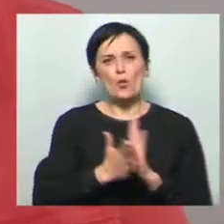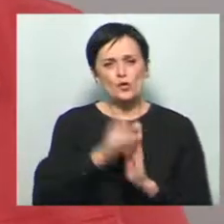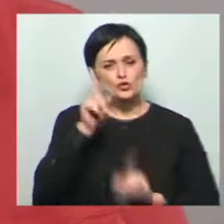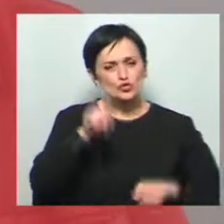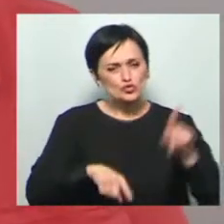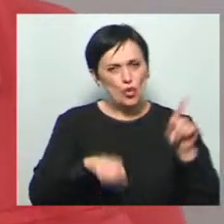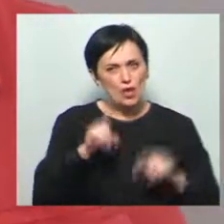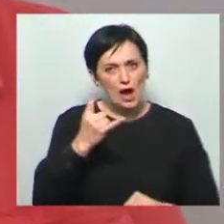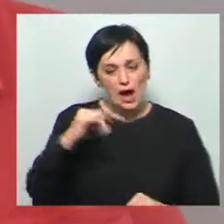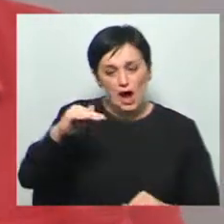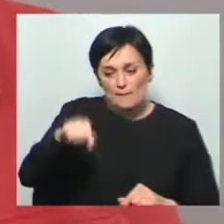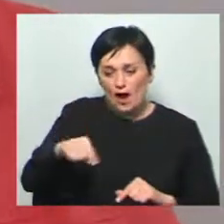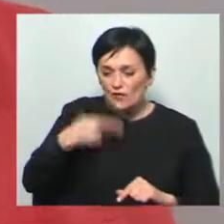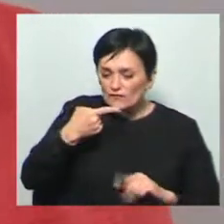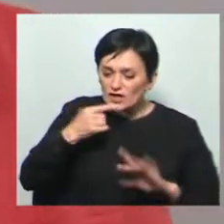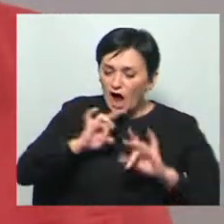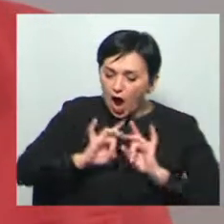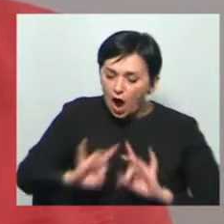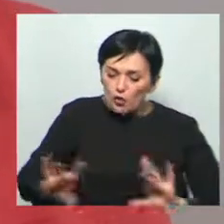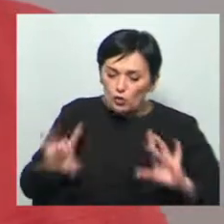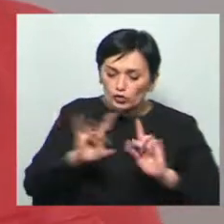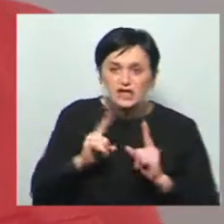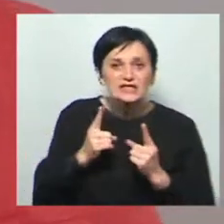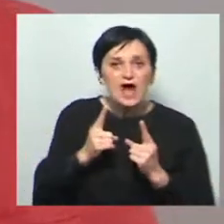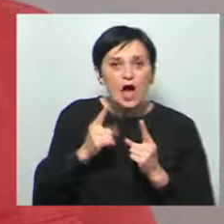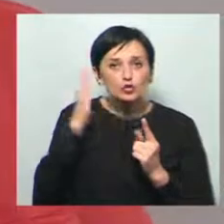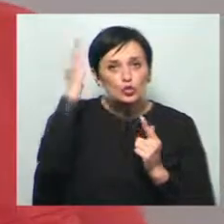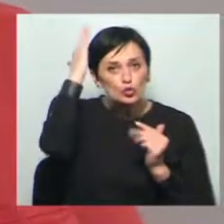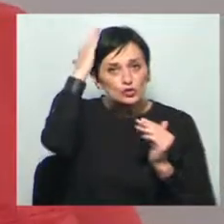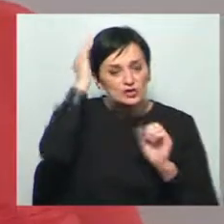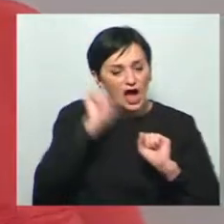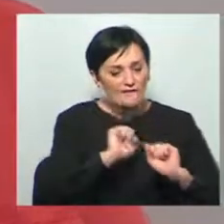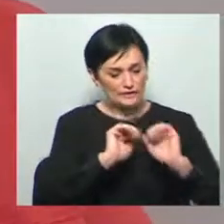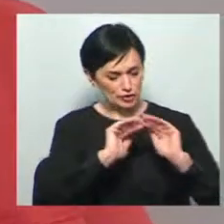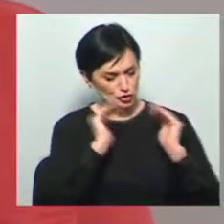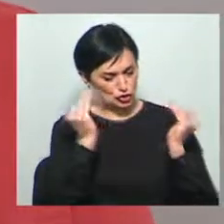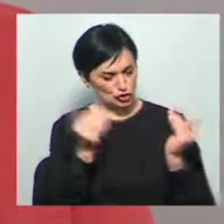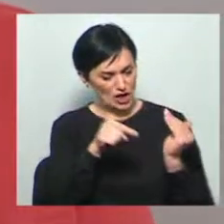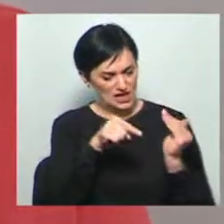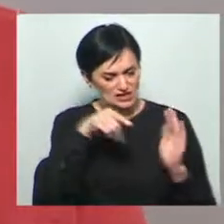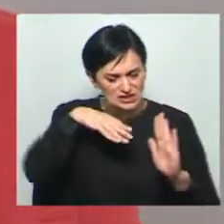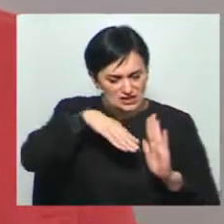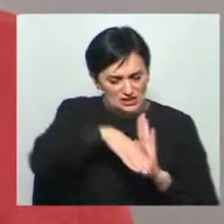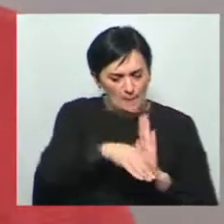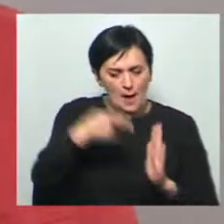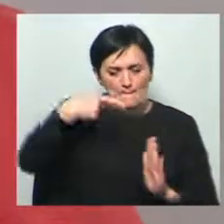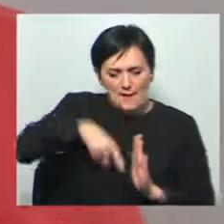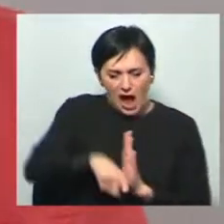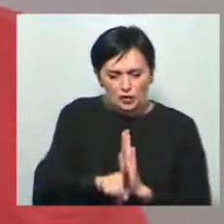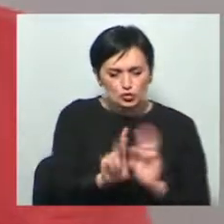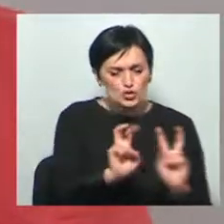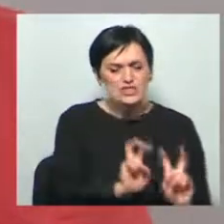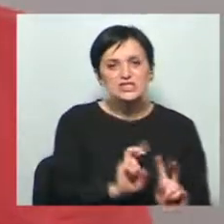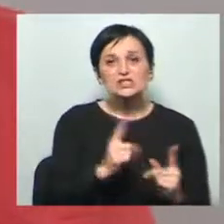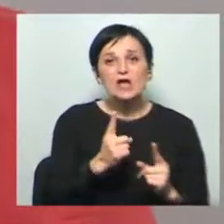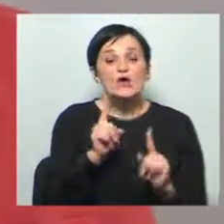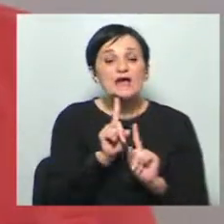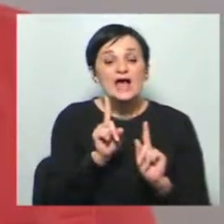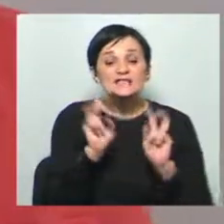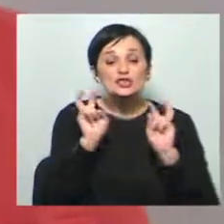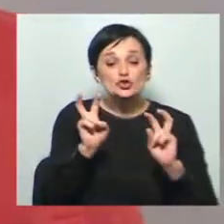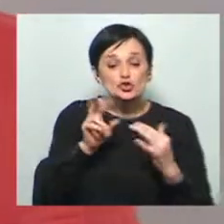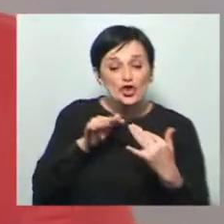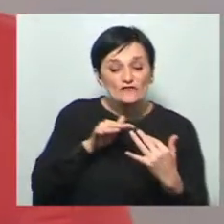ზოგადად ბავშვს აუხსნა, თუ რატო ზის თავშესაფარში, სარდაფში და მეტროში. საერთოდ რას